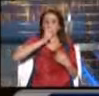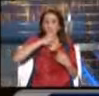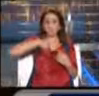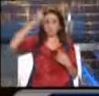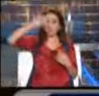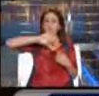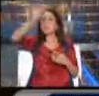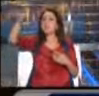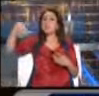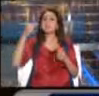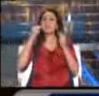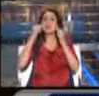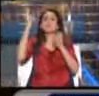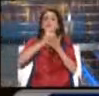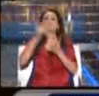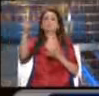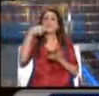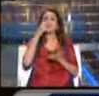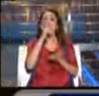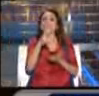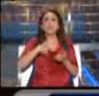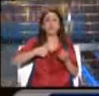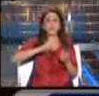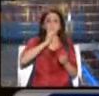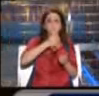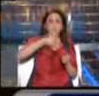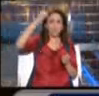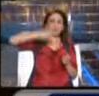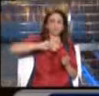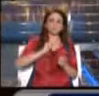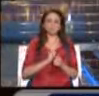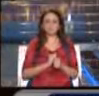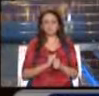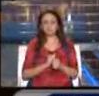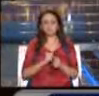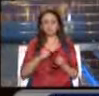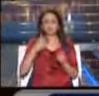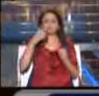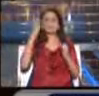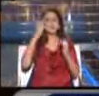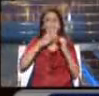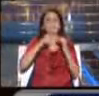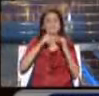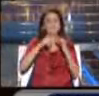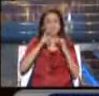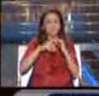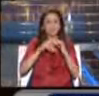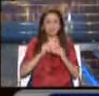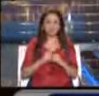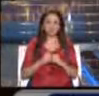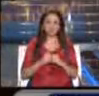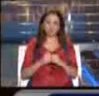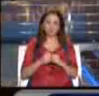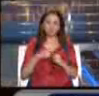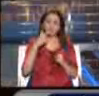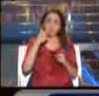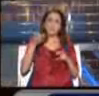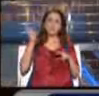للإعلام المكتوب. الإعلام المسموع يجي في المصف الثاني، لأنه فعلا برضه بيتم